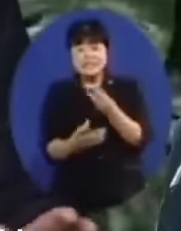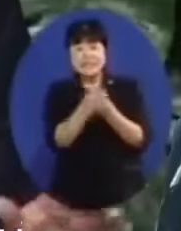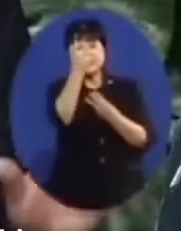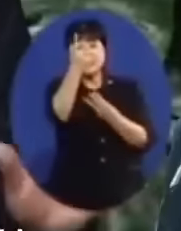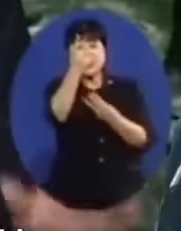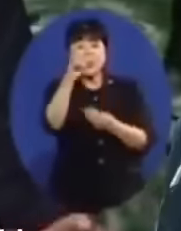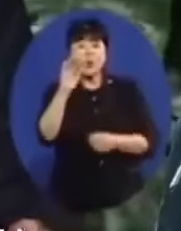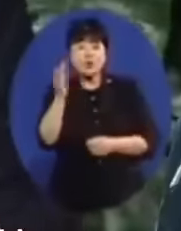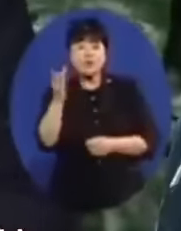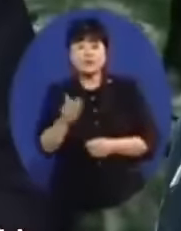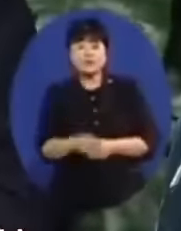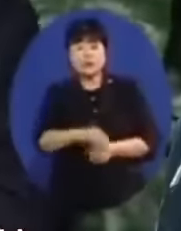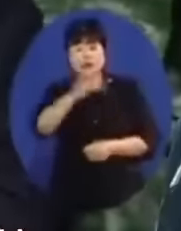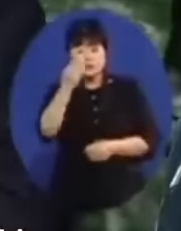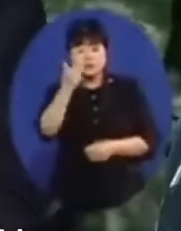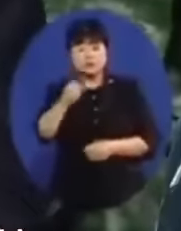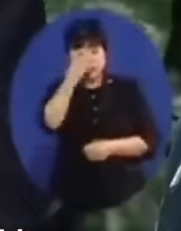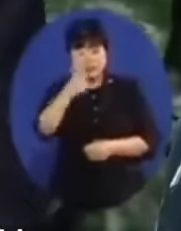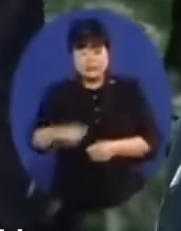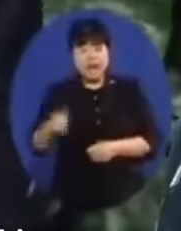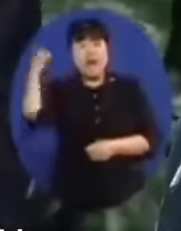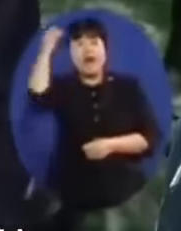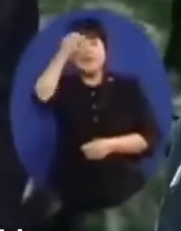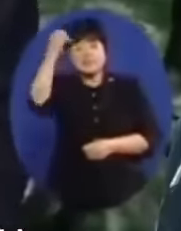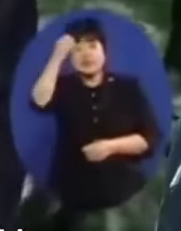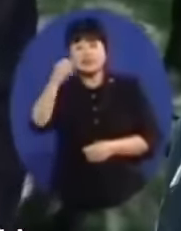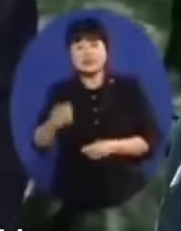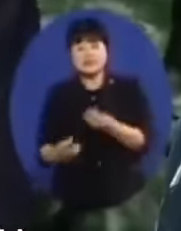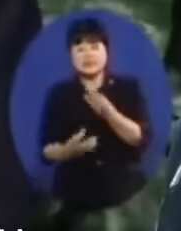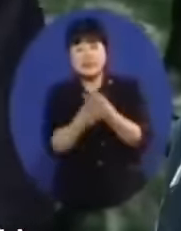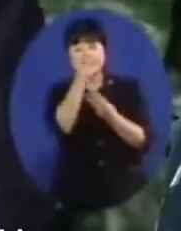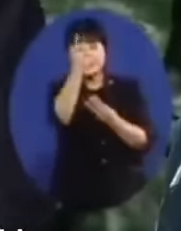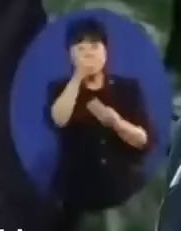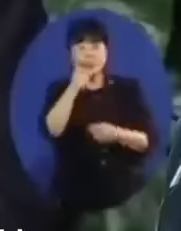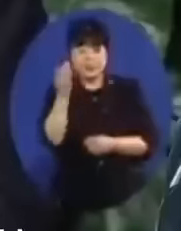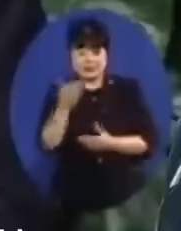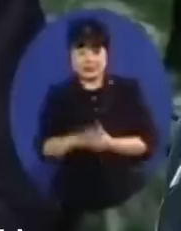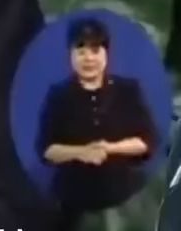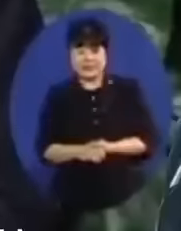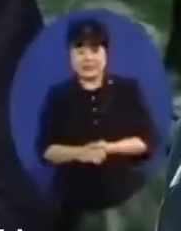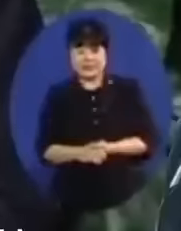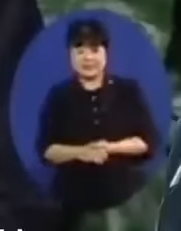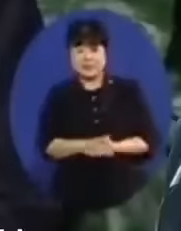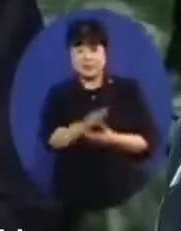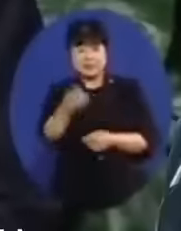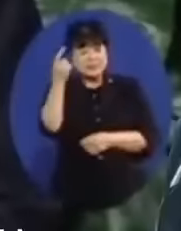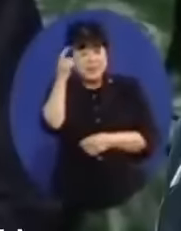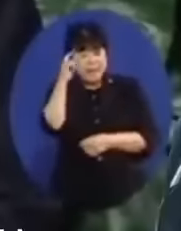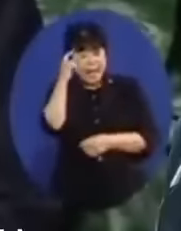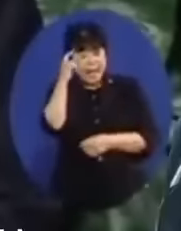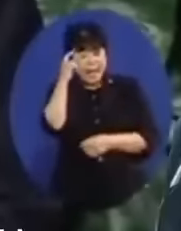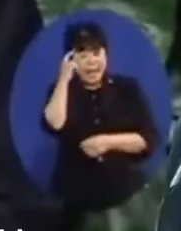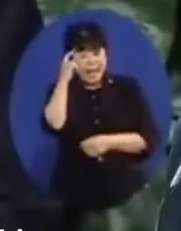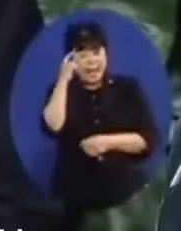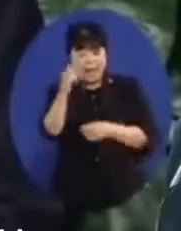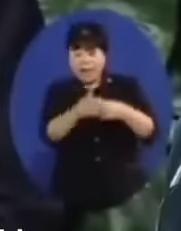있습니다. 성부와 성자와 성령 삼위로 되어 있습니다. 도저히 우리로서는